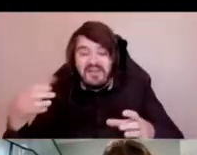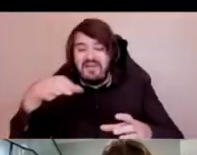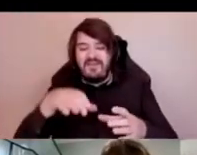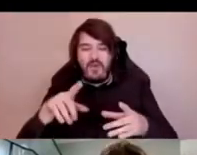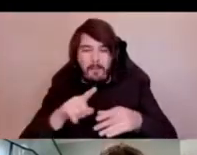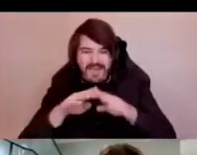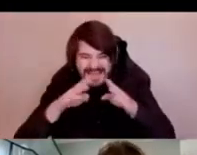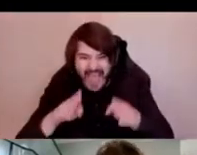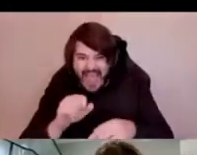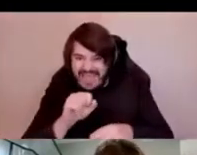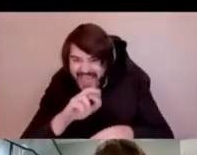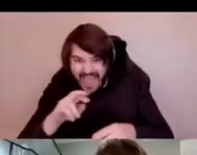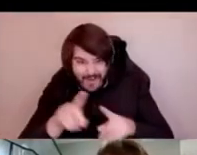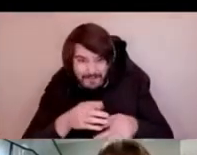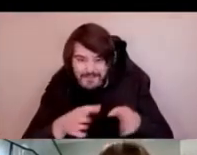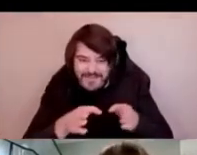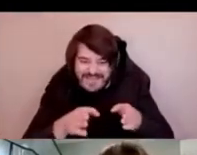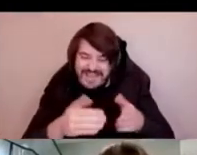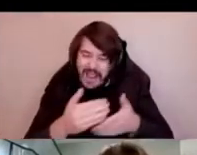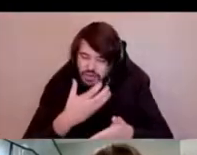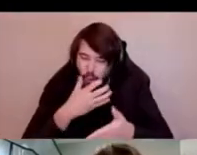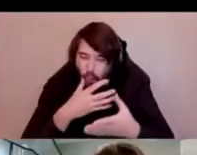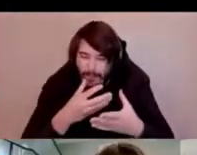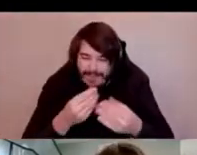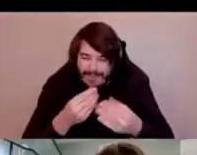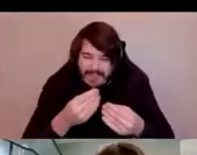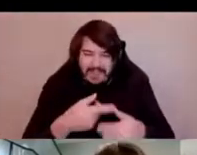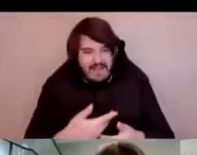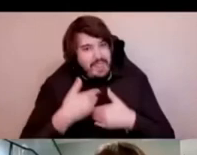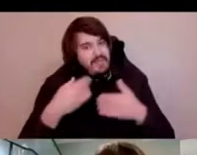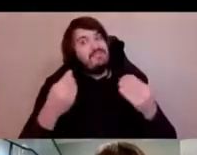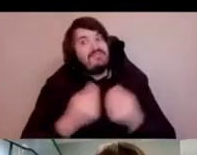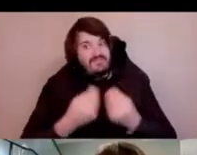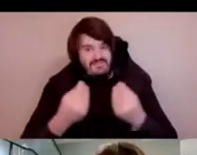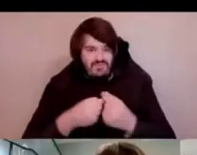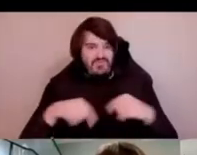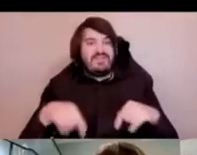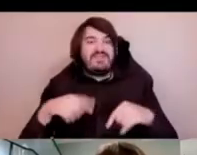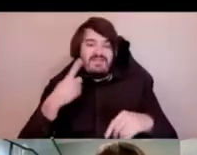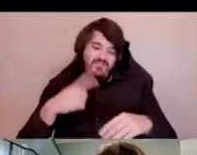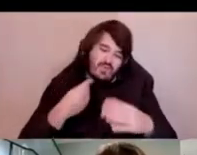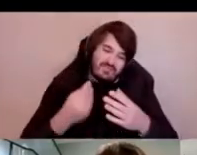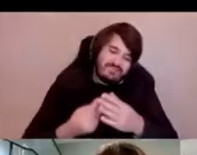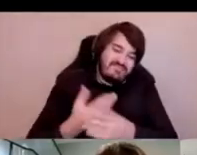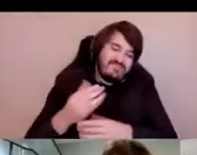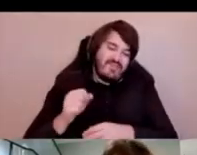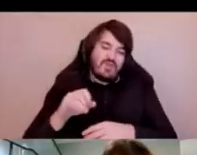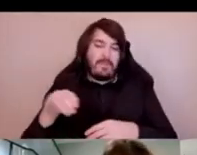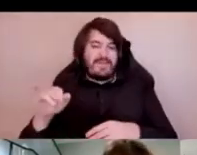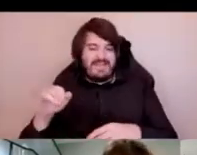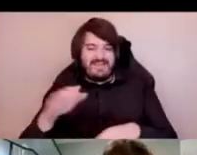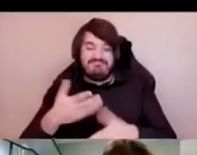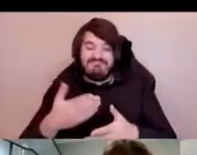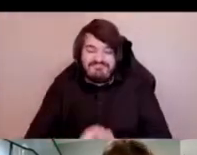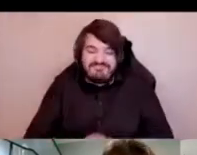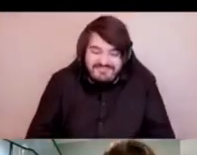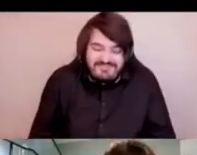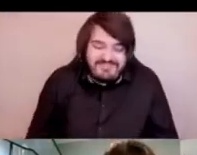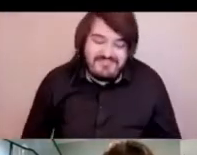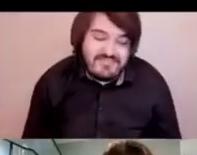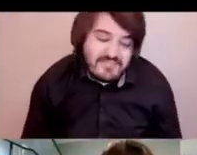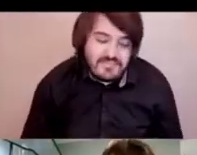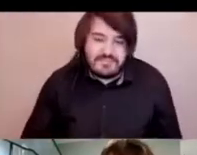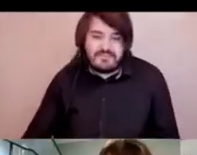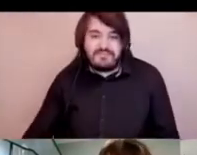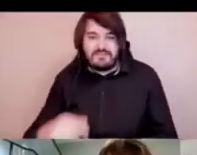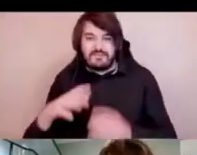gardé au chaud, gardé humide, puis ça nous a aidé beaucoup dans notre pouponnière à semis. Donc,